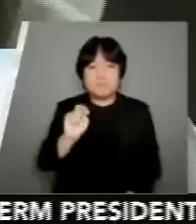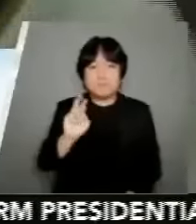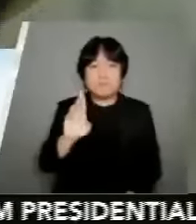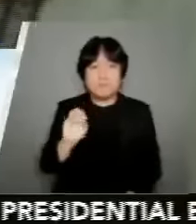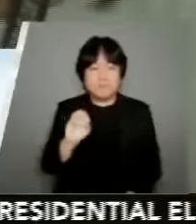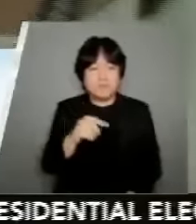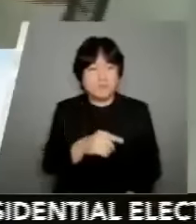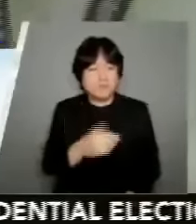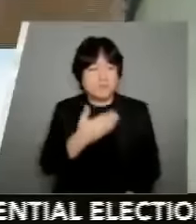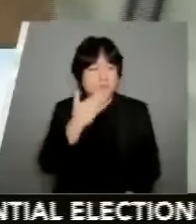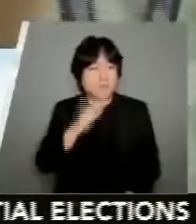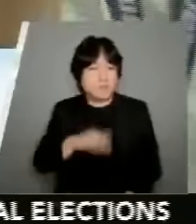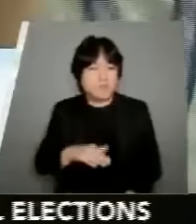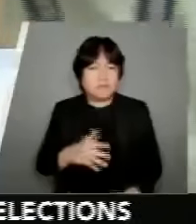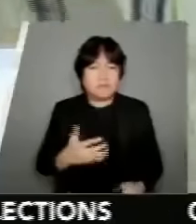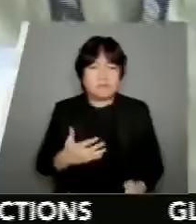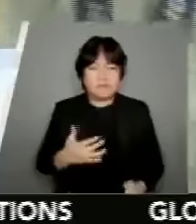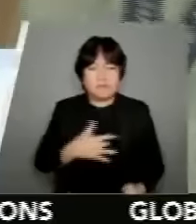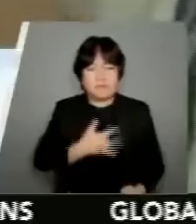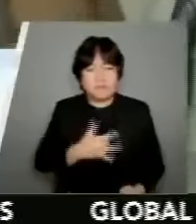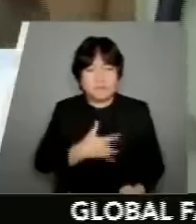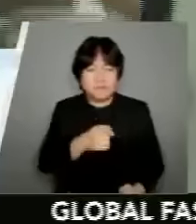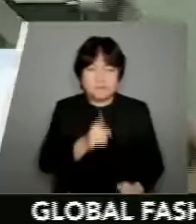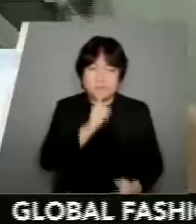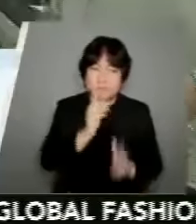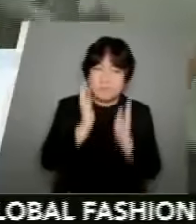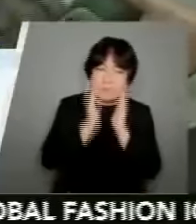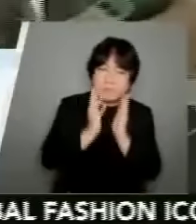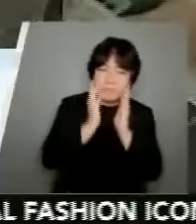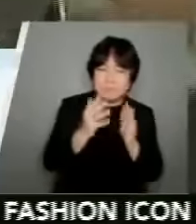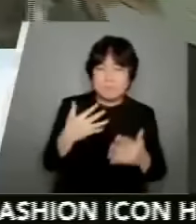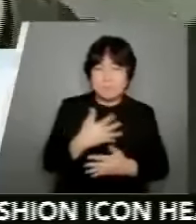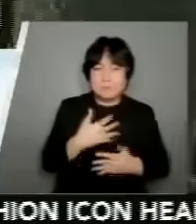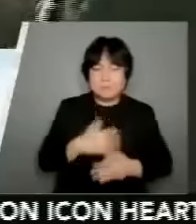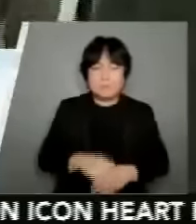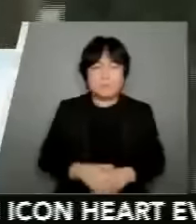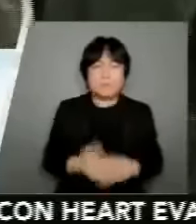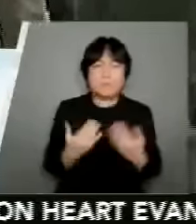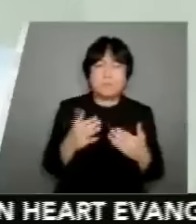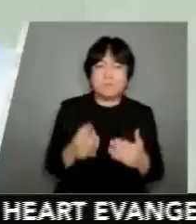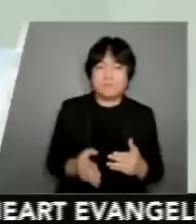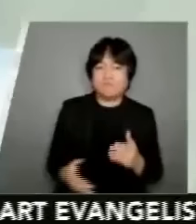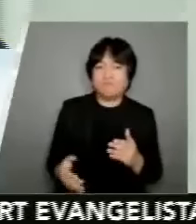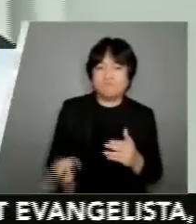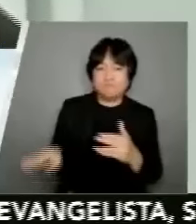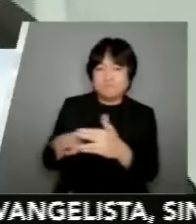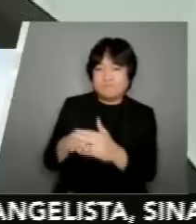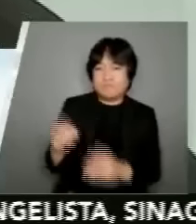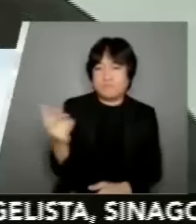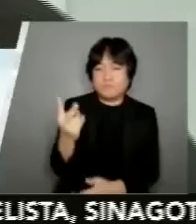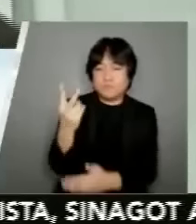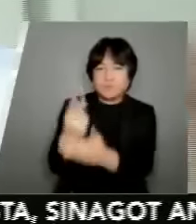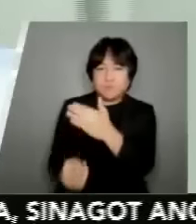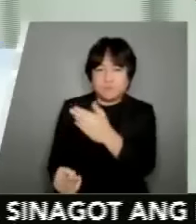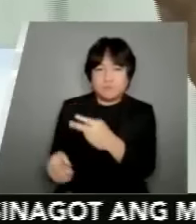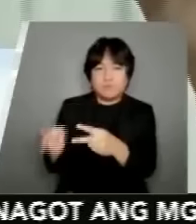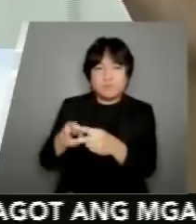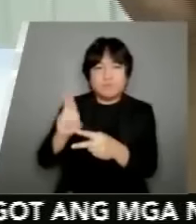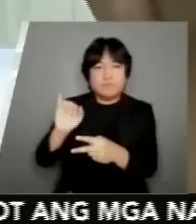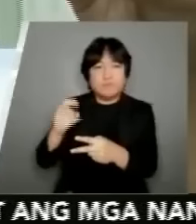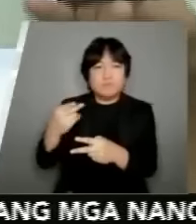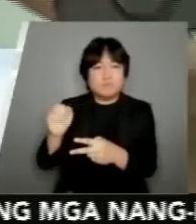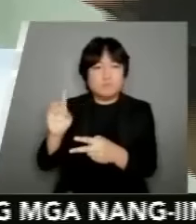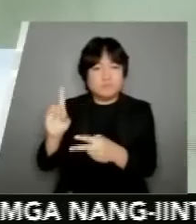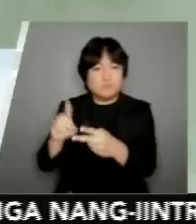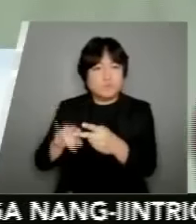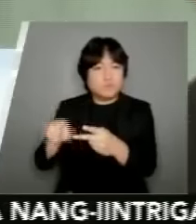ng hiya at takot. Nagsampa na si Sandro ng reklamong sexual assault laban kina Richard Cruz at Jojo Nones.